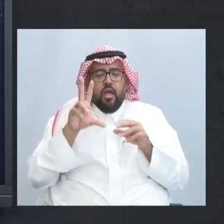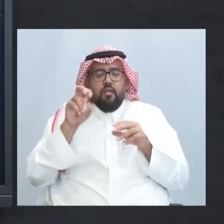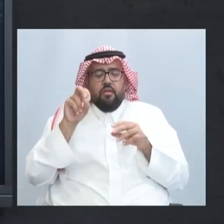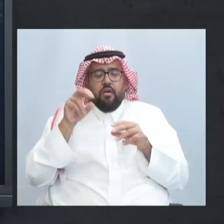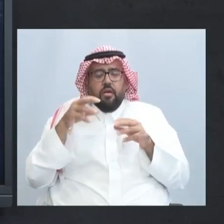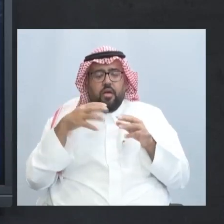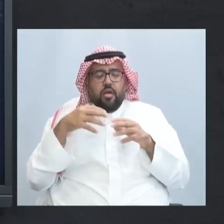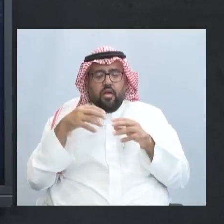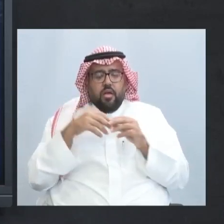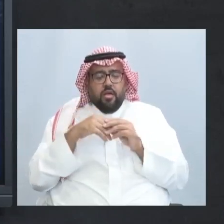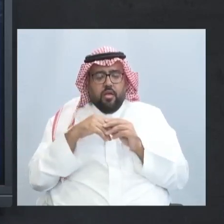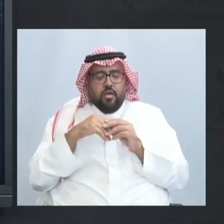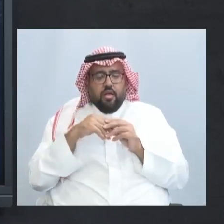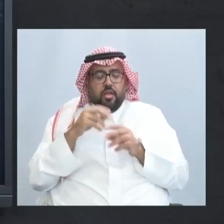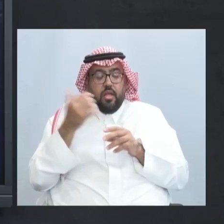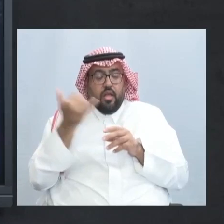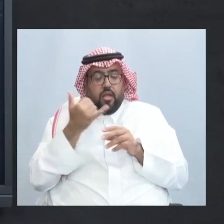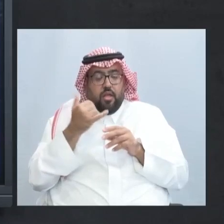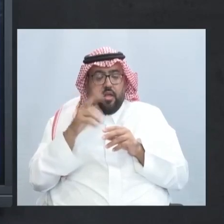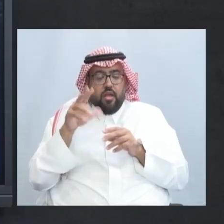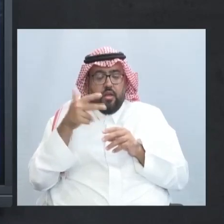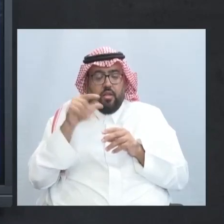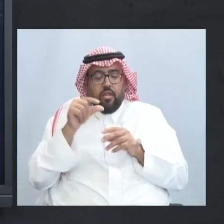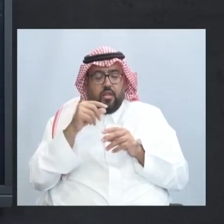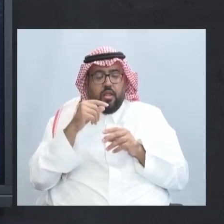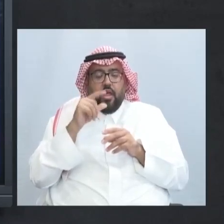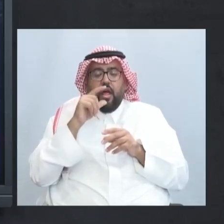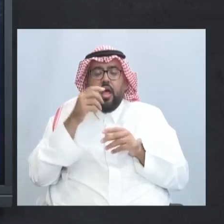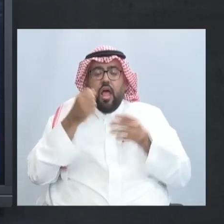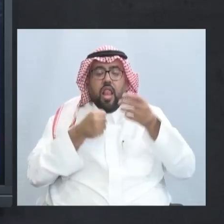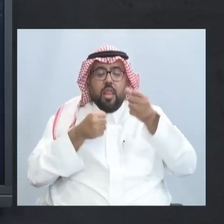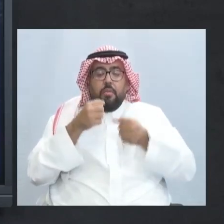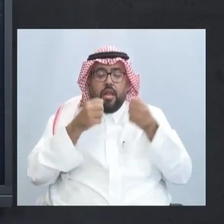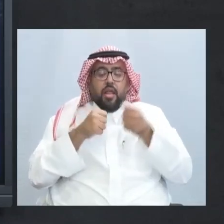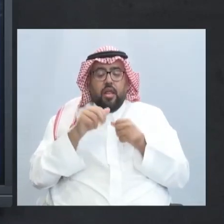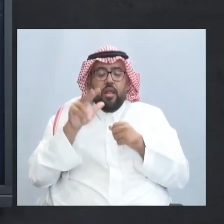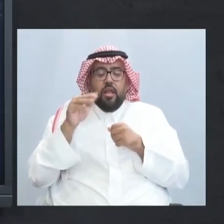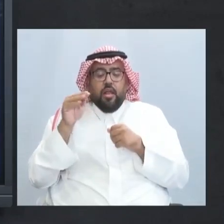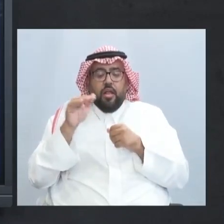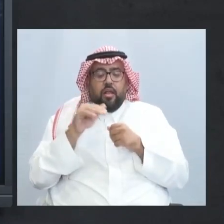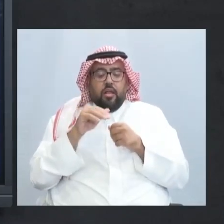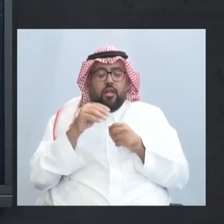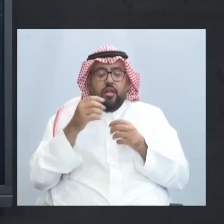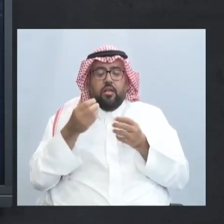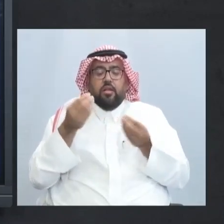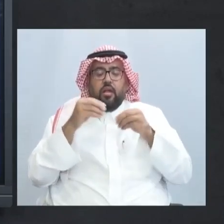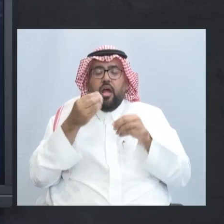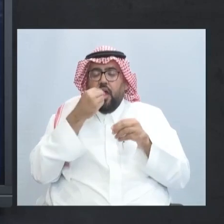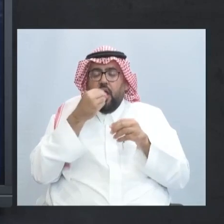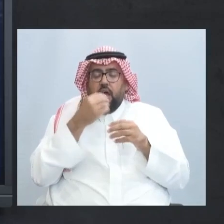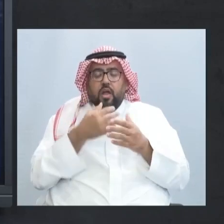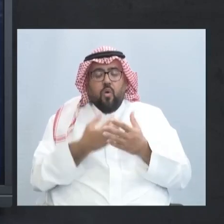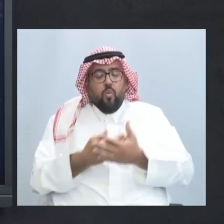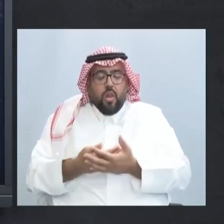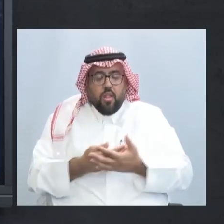تستخدم للتحسس الغدد اللبنيه وهي من الصفات الهامه في الثديات تنتج الحليب ليغذي الجنين